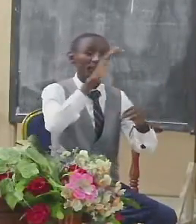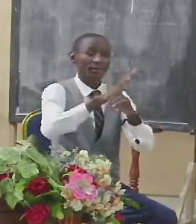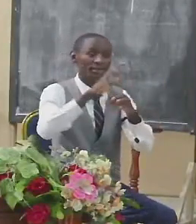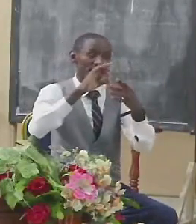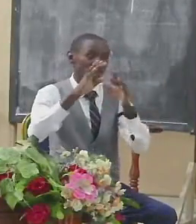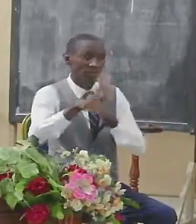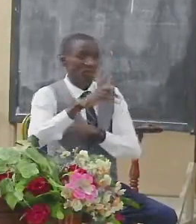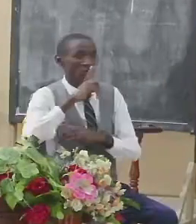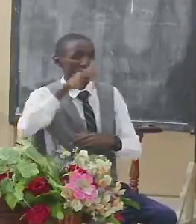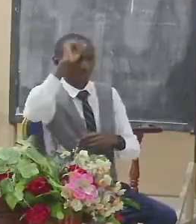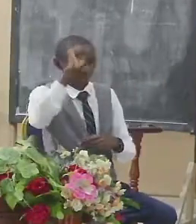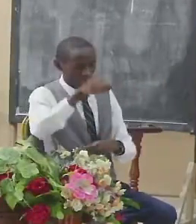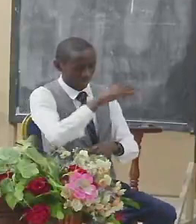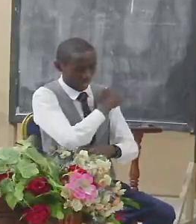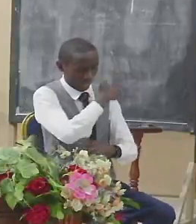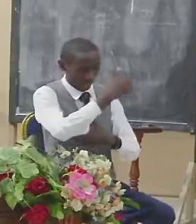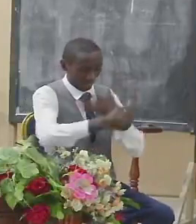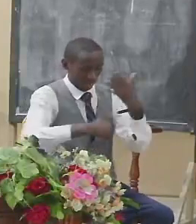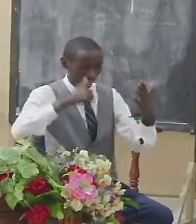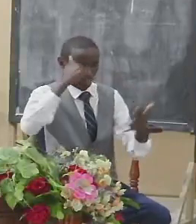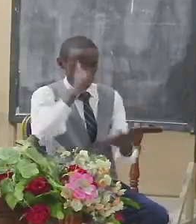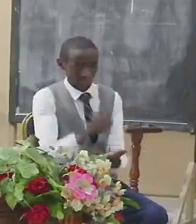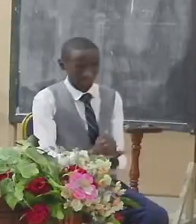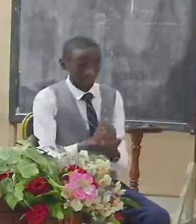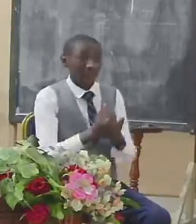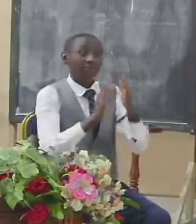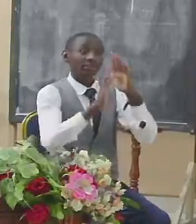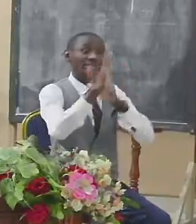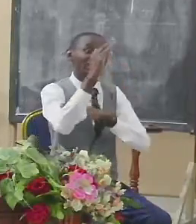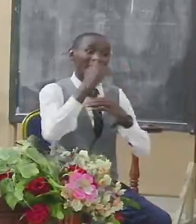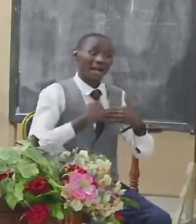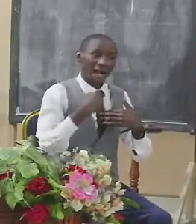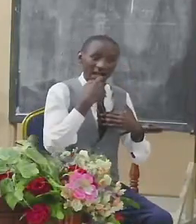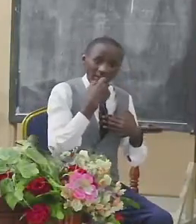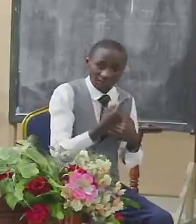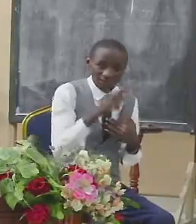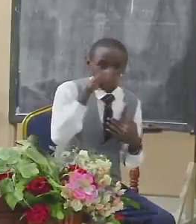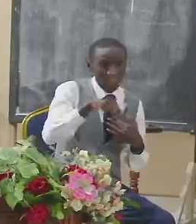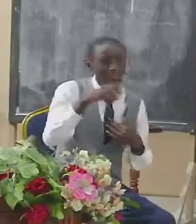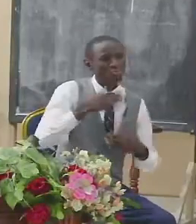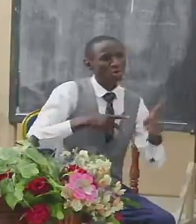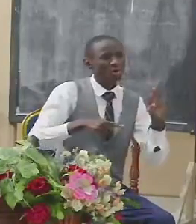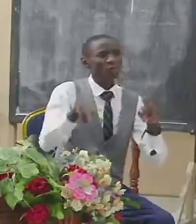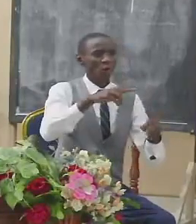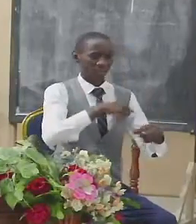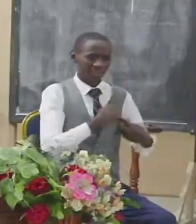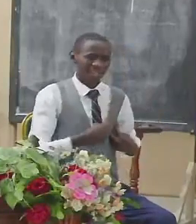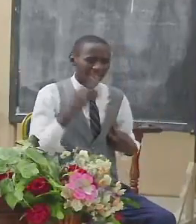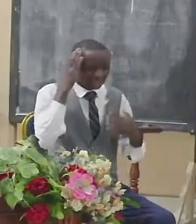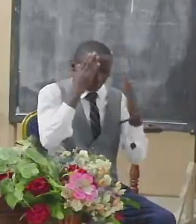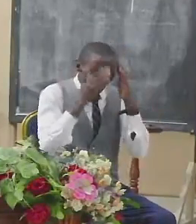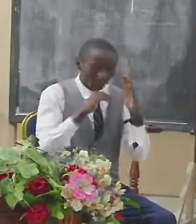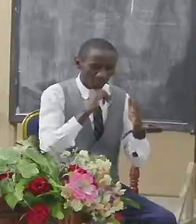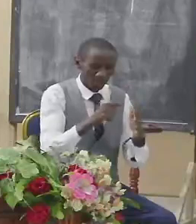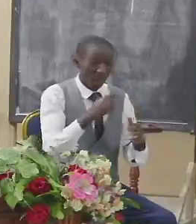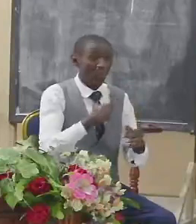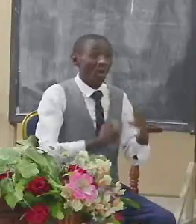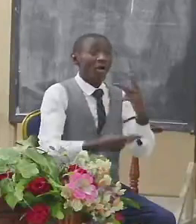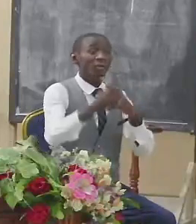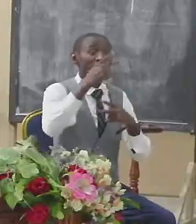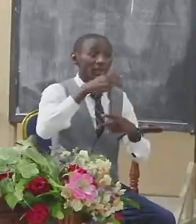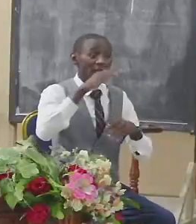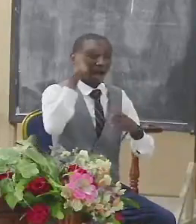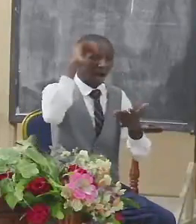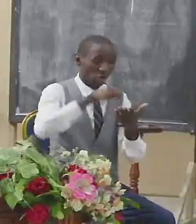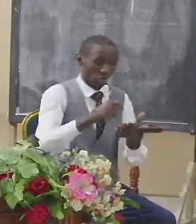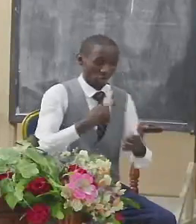za Mungu oui, ni ndio na amina. Alisema mioyo yenu isifadhaike, nitakuja na